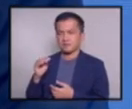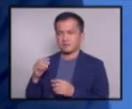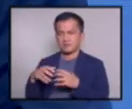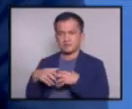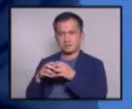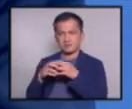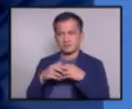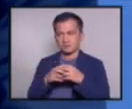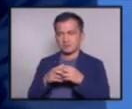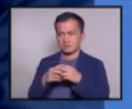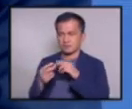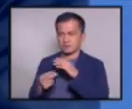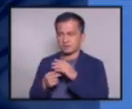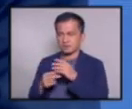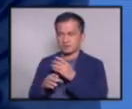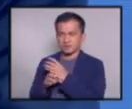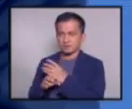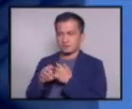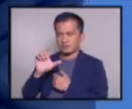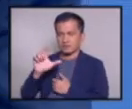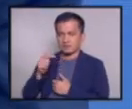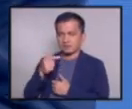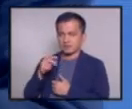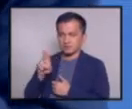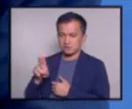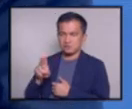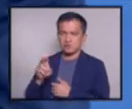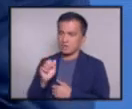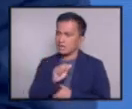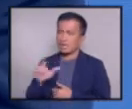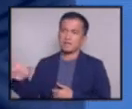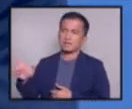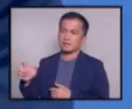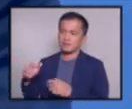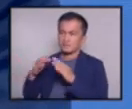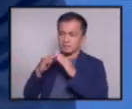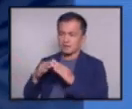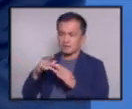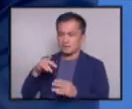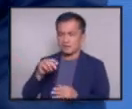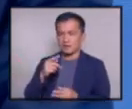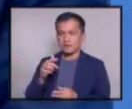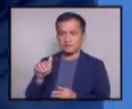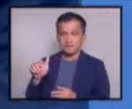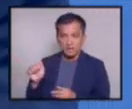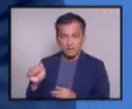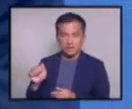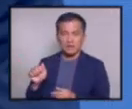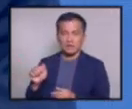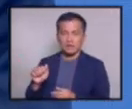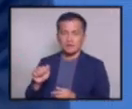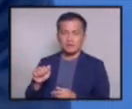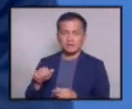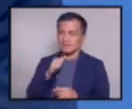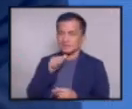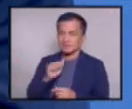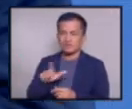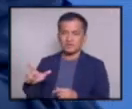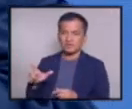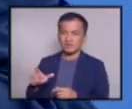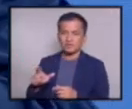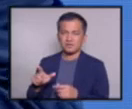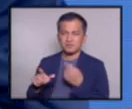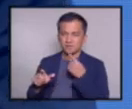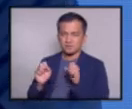mm-hmm. ha? Under the care of the yung LGUs. Pag-asa. At lahat yon bahay pag-asang tawag. Mm-hmm. Pero hindi naman lahat yon are